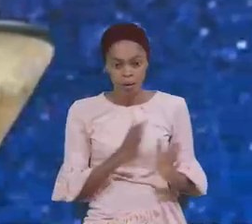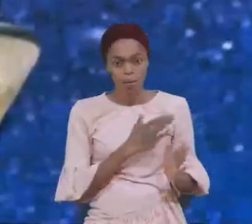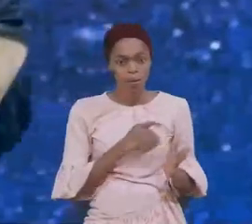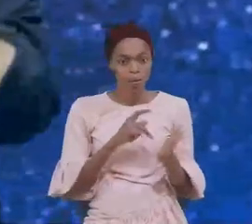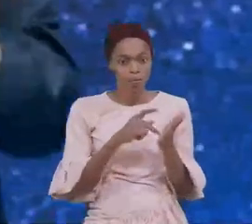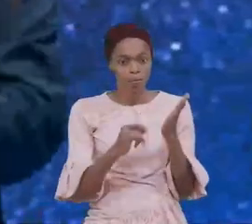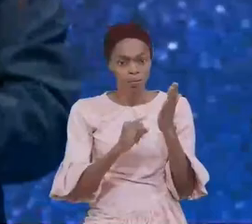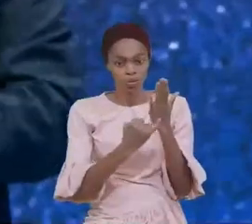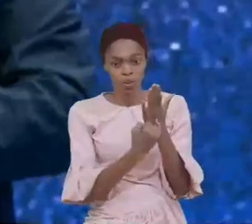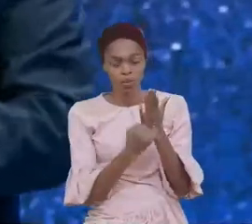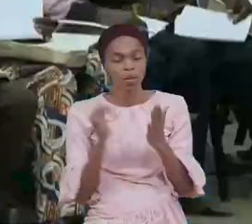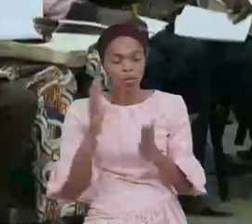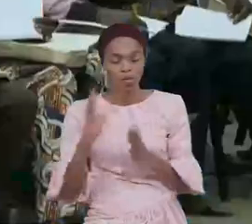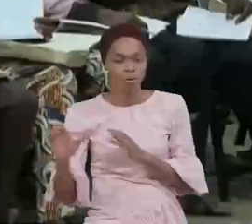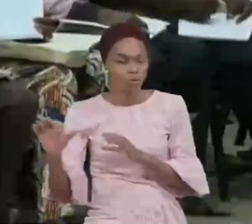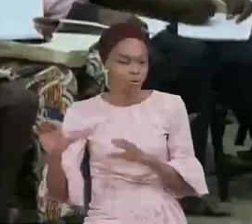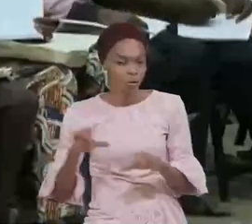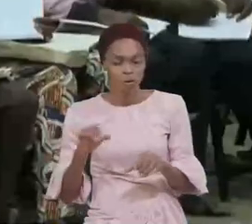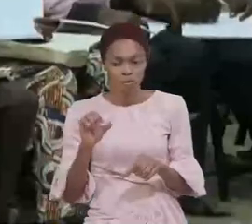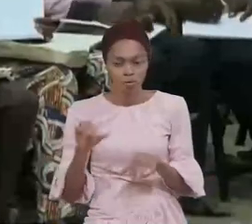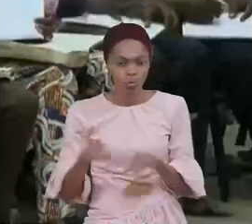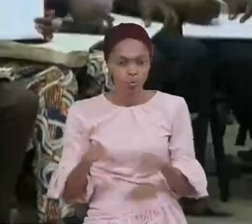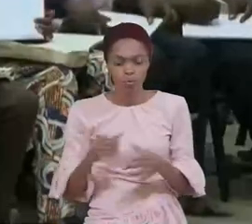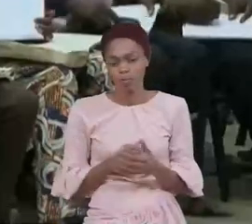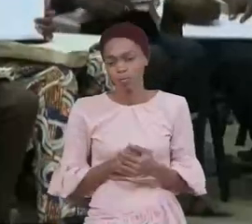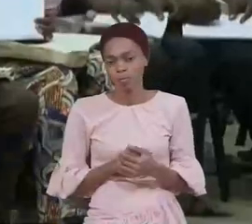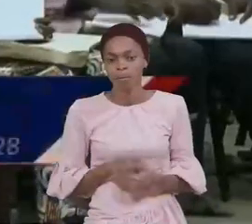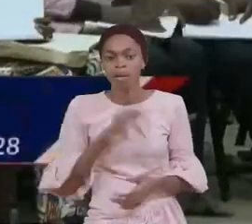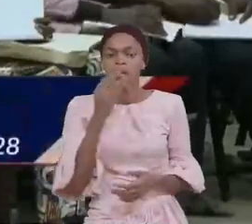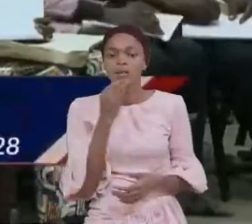exécuté. Allons aux